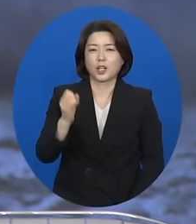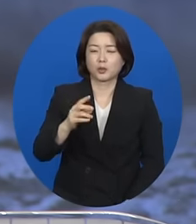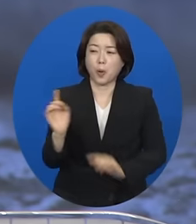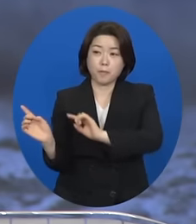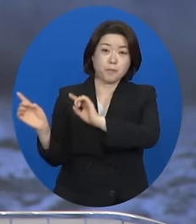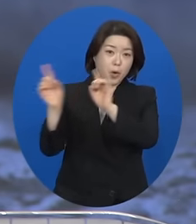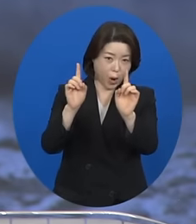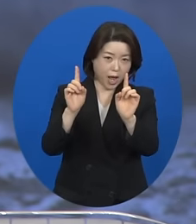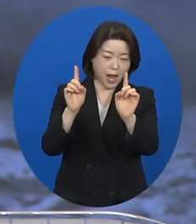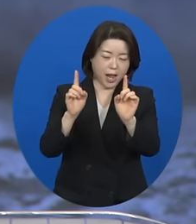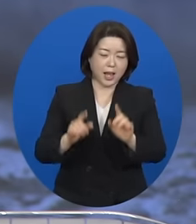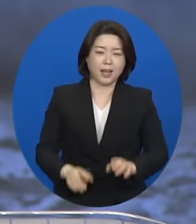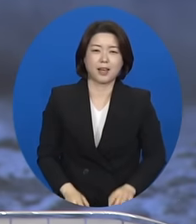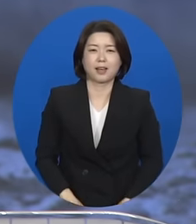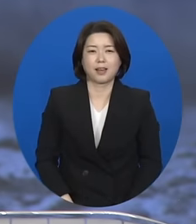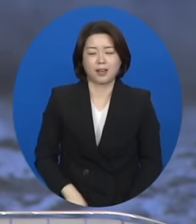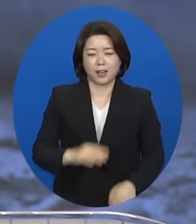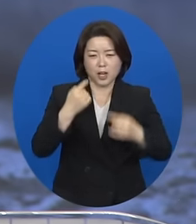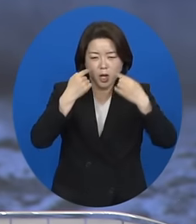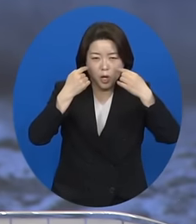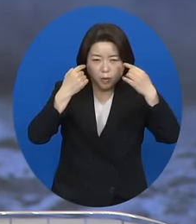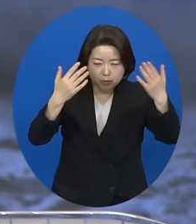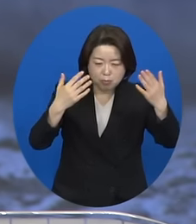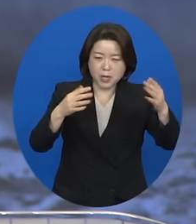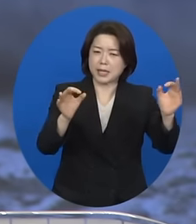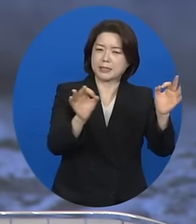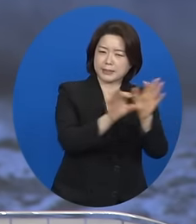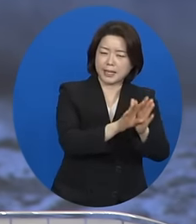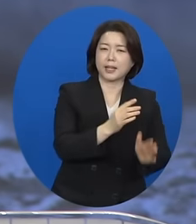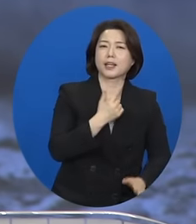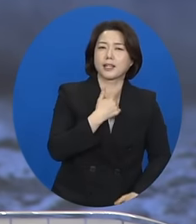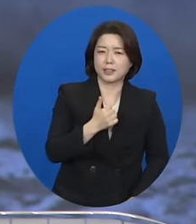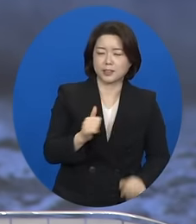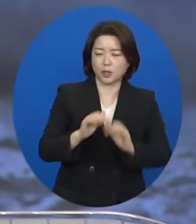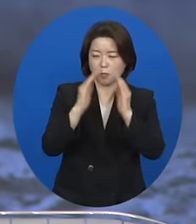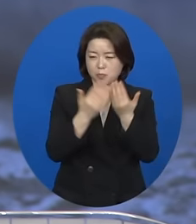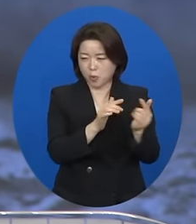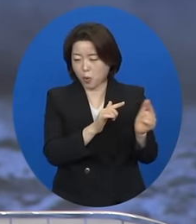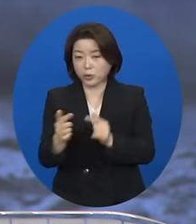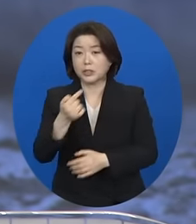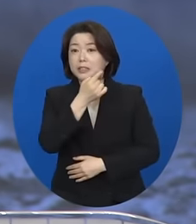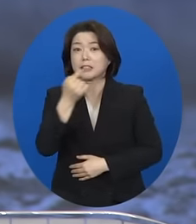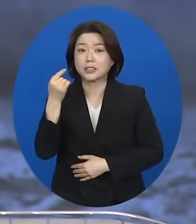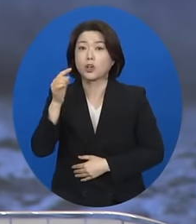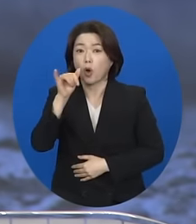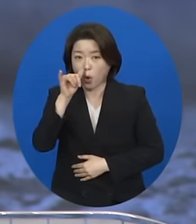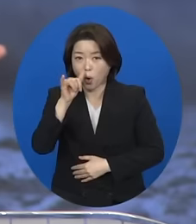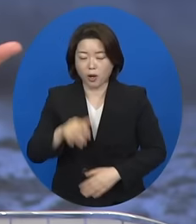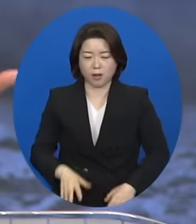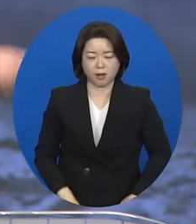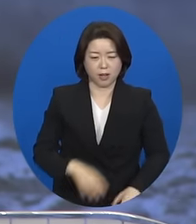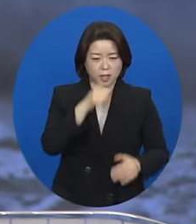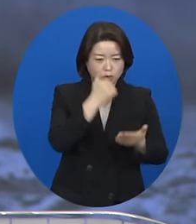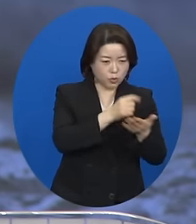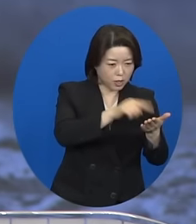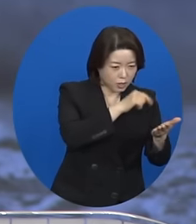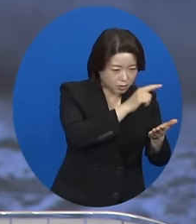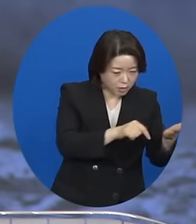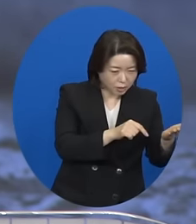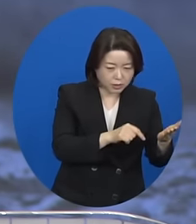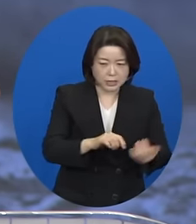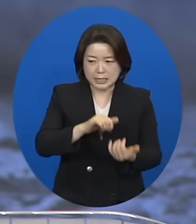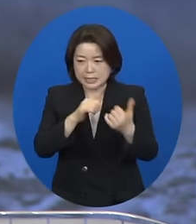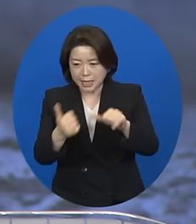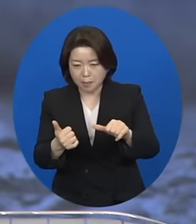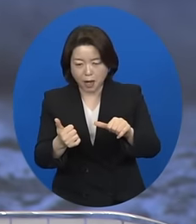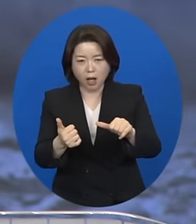부활은 분명하게 처해 분명히 사라졌다고 하는이 모든 것의 증거입니다 더 이상 죄 삭신 사망이 우리를 지배하지